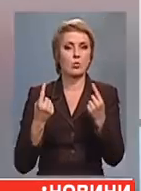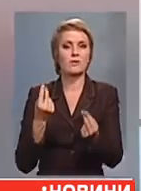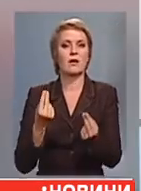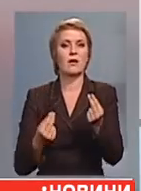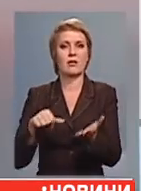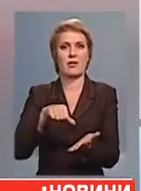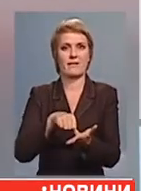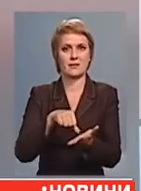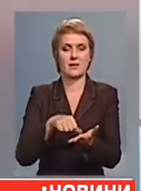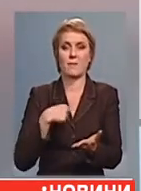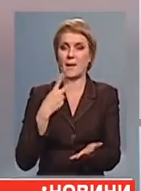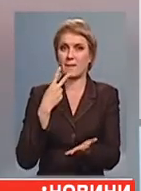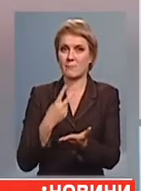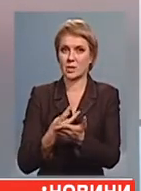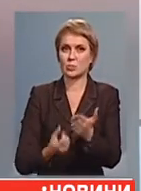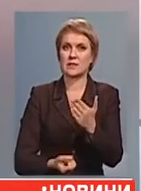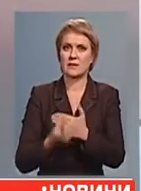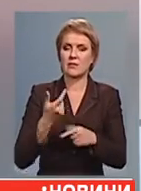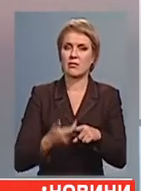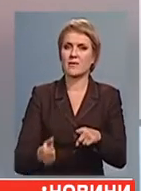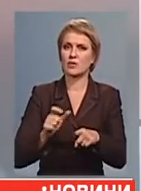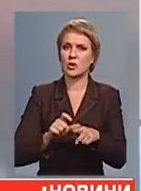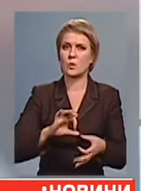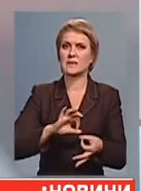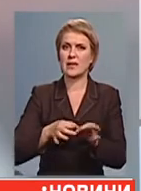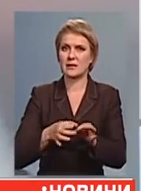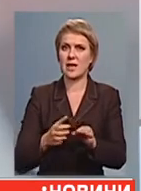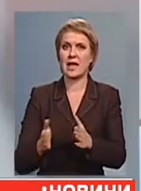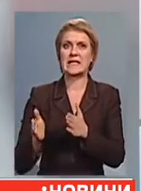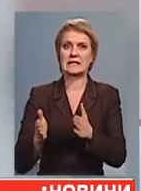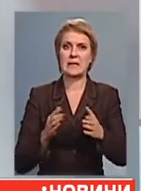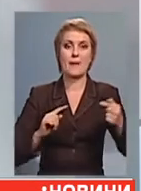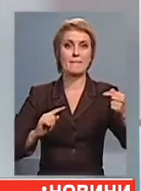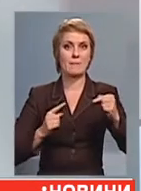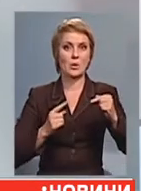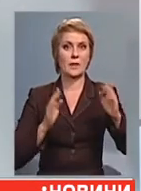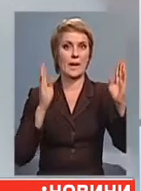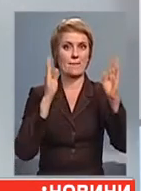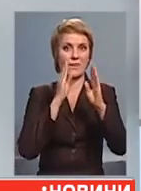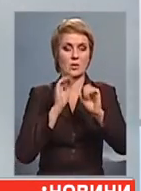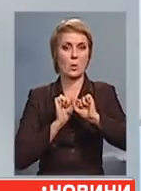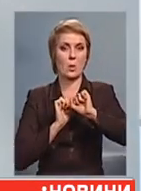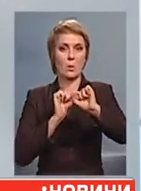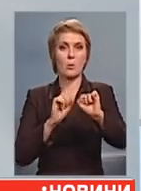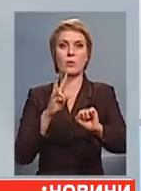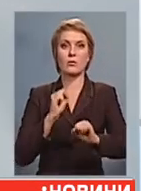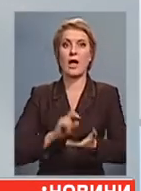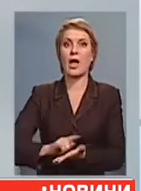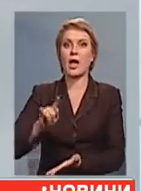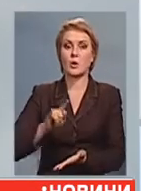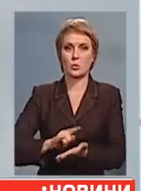гравець. Ми бачимо, що з'явилася надзвичайно складна система протиповітряної оборони на аеродромах. З'явилися літаки